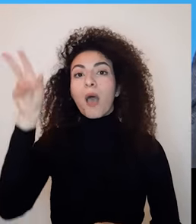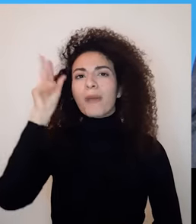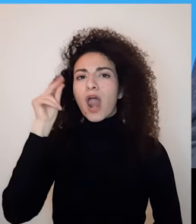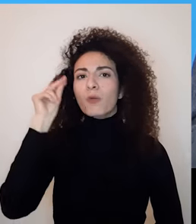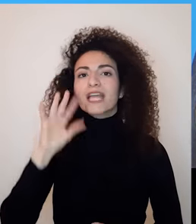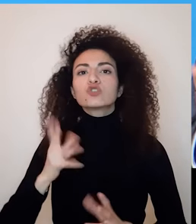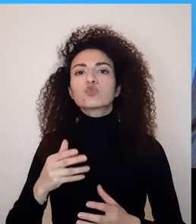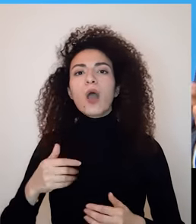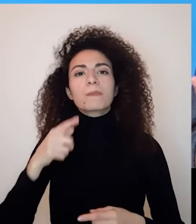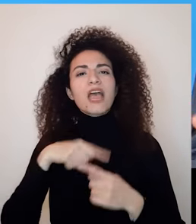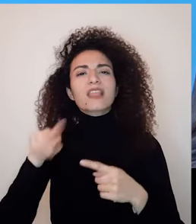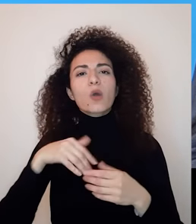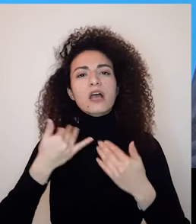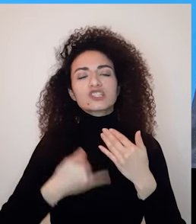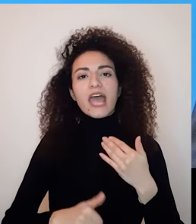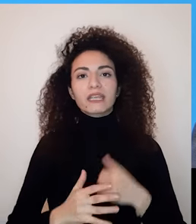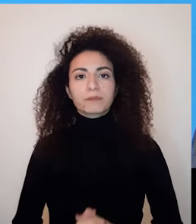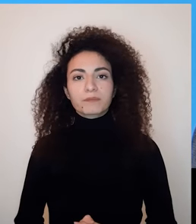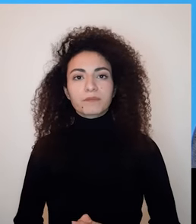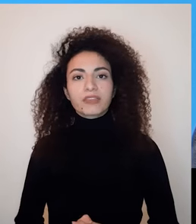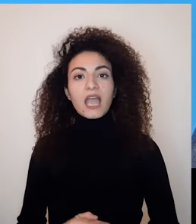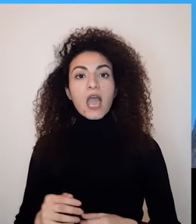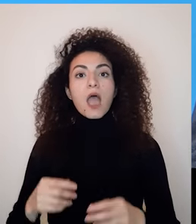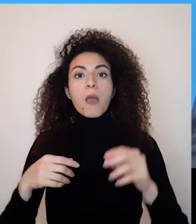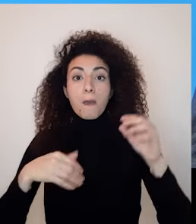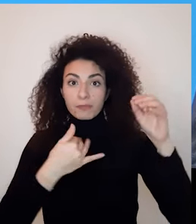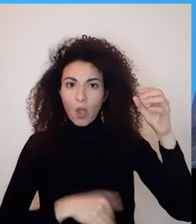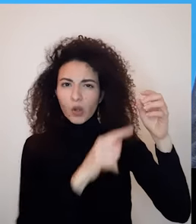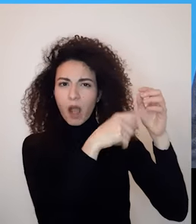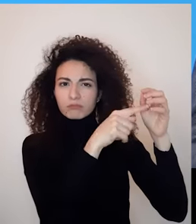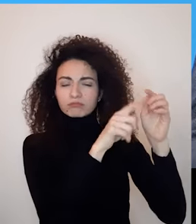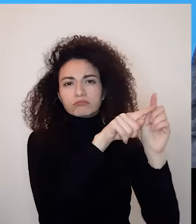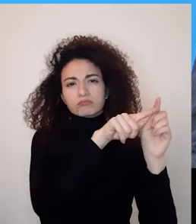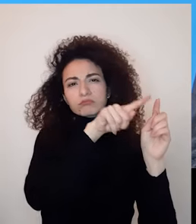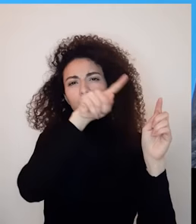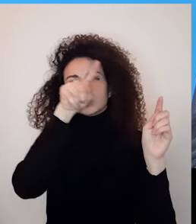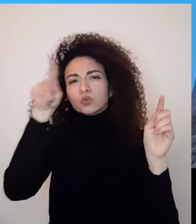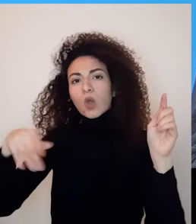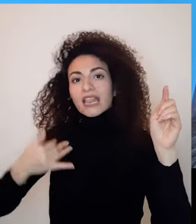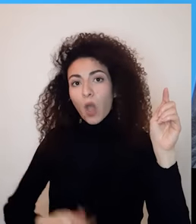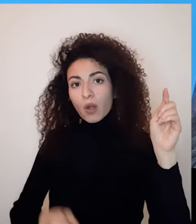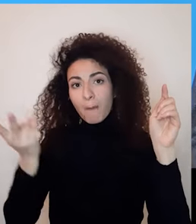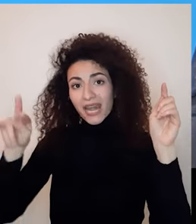ذات الإعاقة أن تعرف بعض المعلومات عن الدورة الشهرية. شو هي؟ مدة الدورة